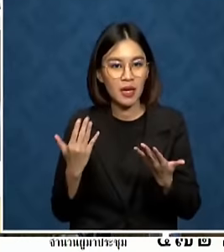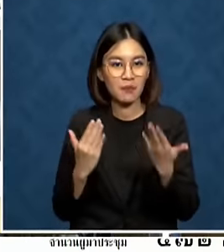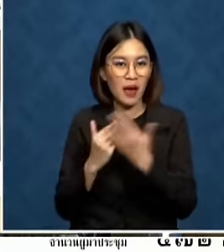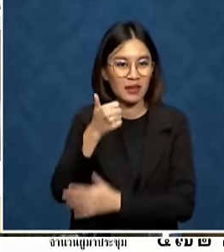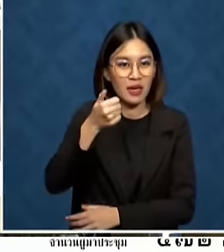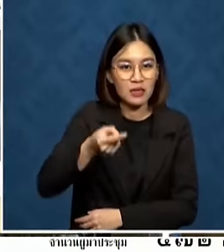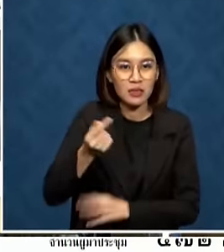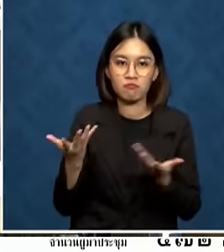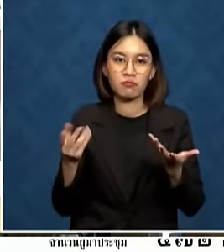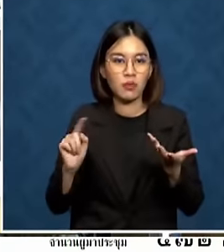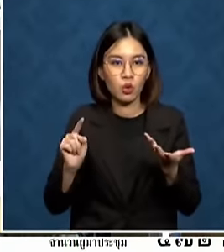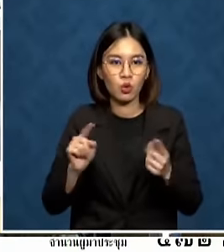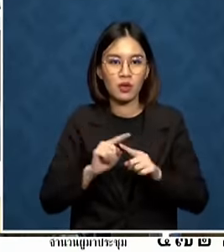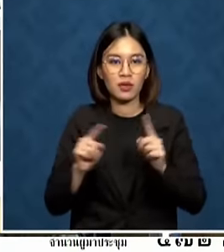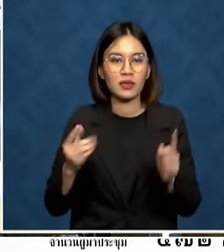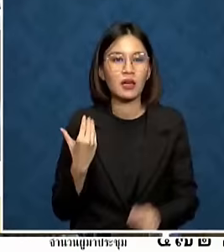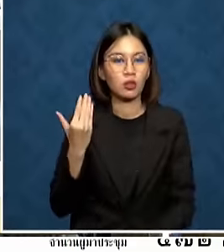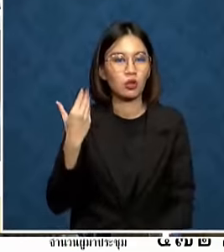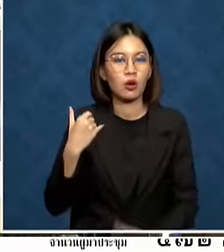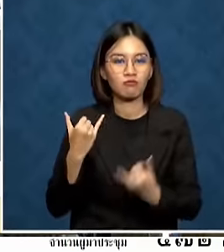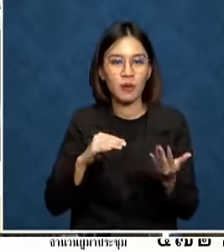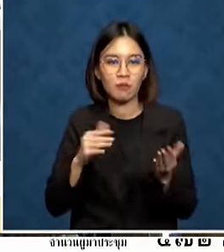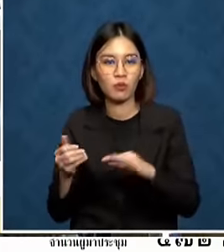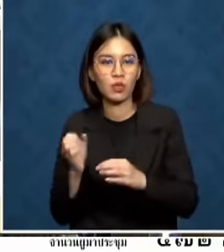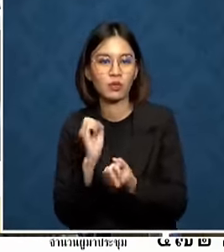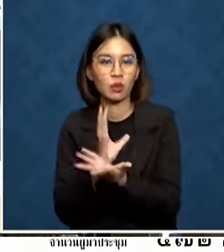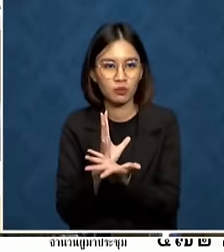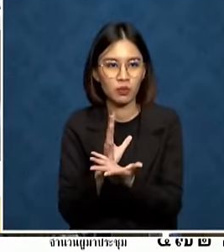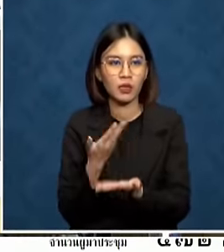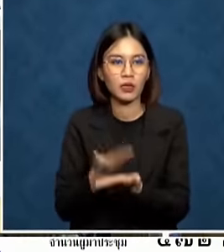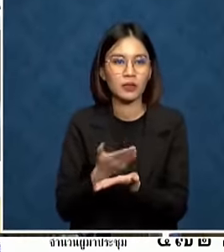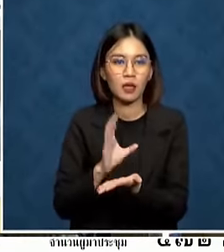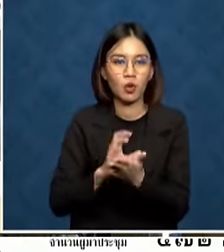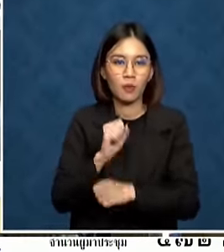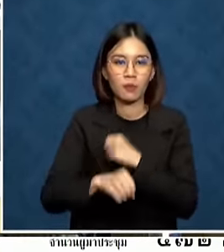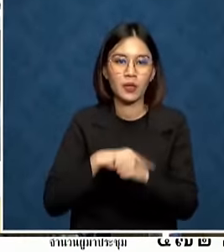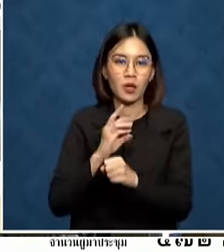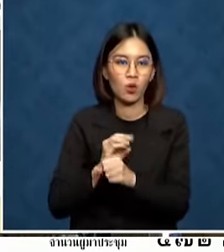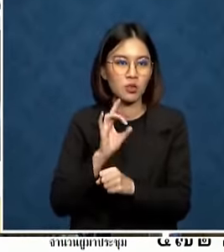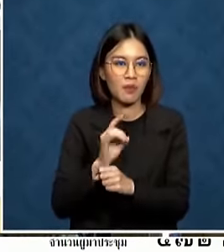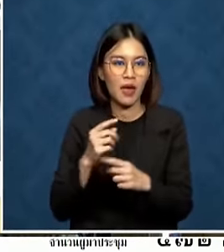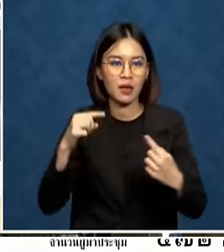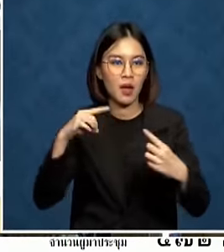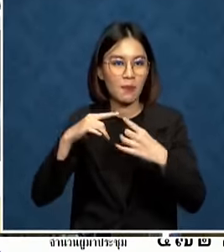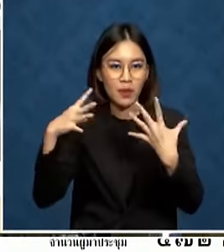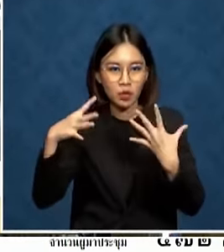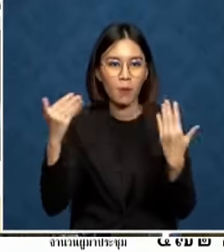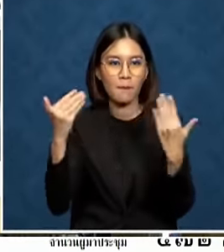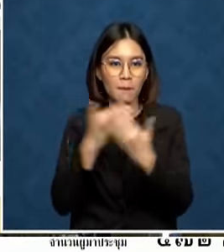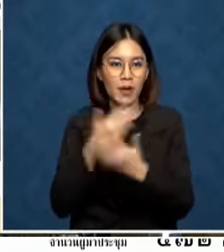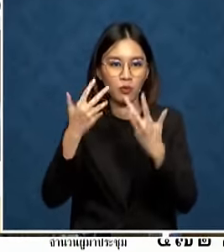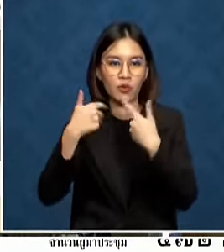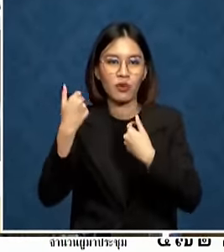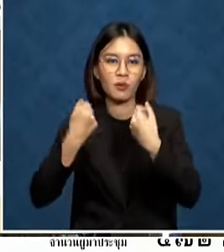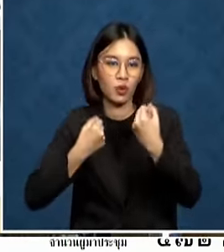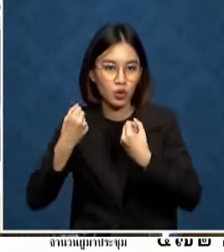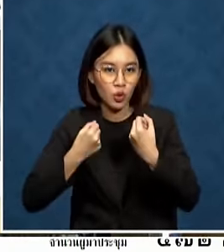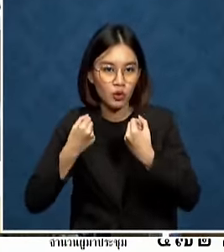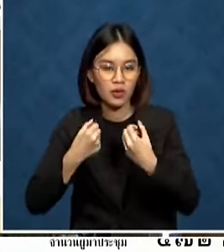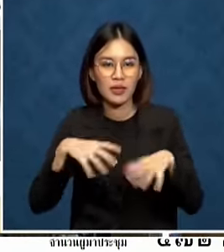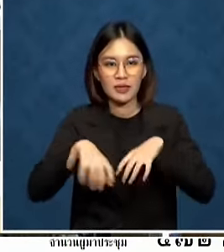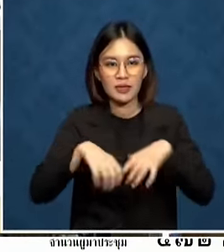ไม่รู้แต่ที่แน่ๆโกดเก่ากำลังพังลงไปงบประมาณปี 68ไม่ตอบโจทย์การเปลี่ยนผ่านอุตสาหกรรมยานยนต์การ